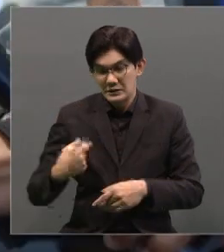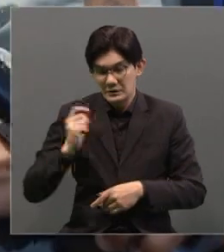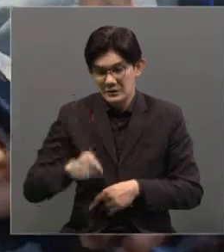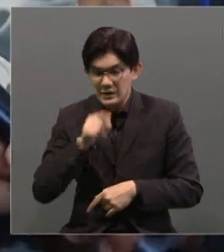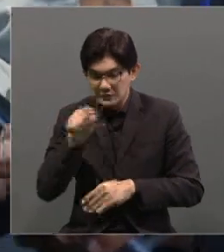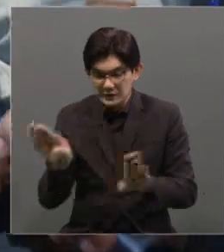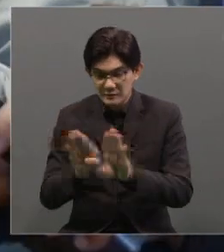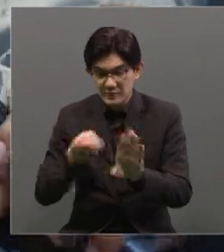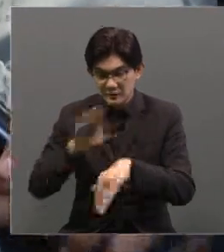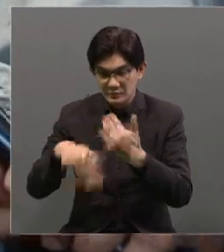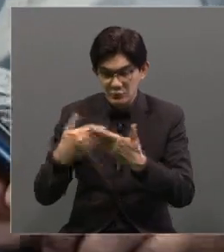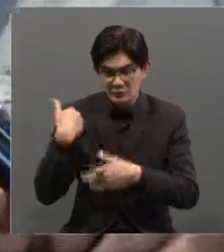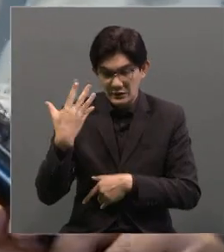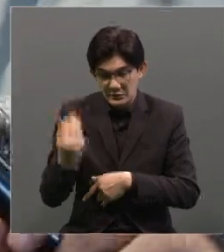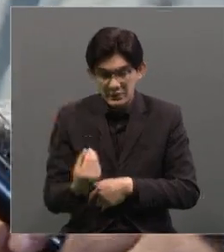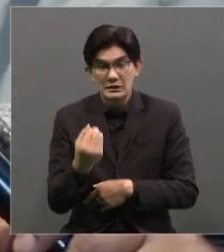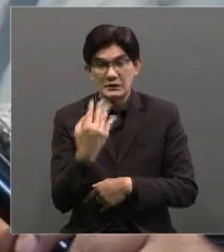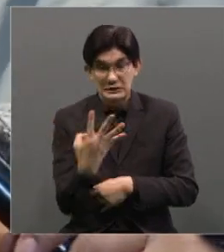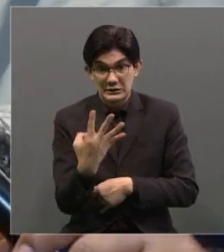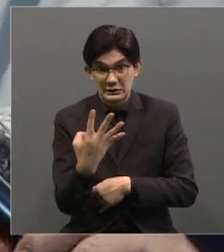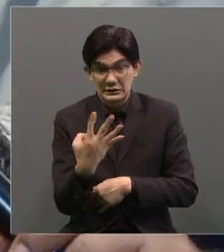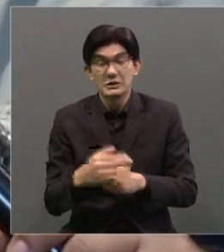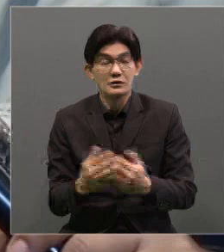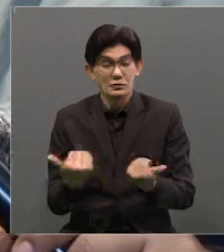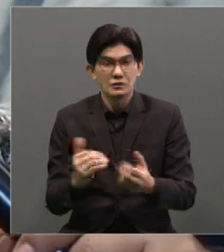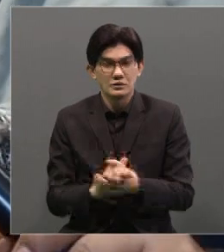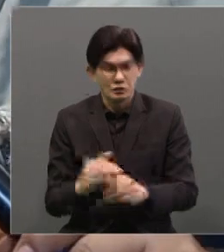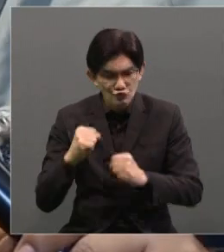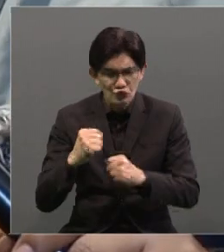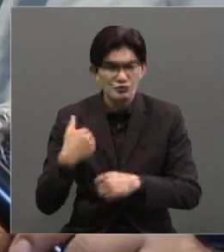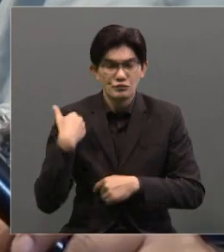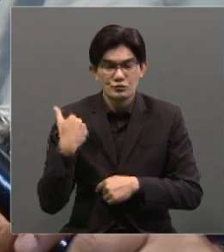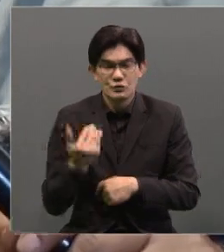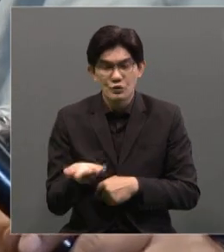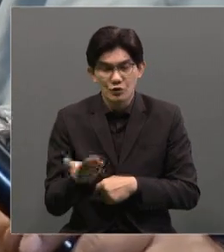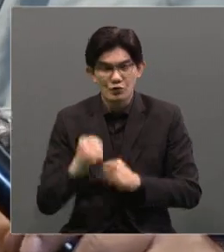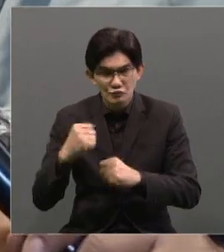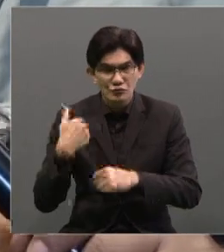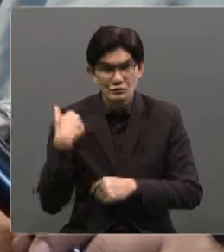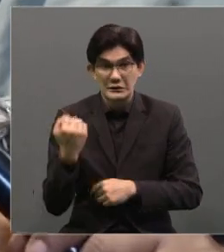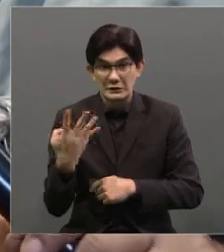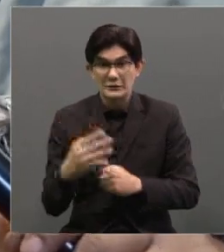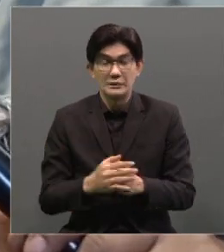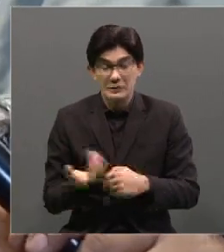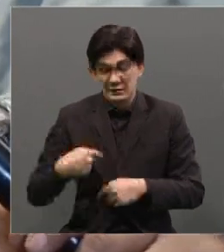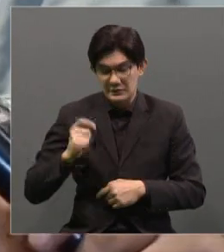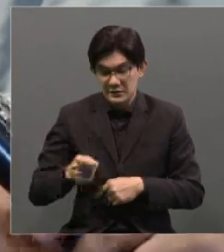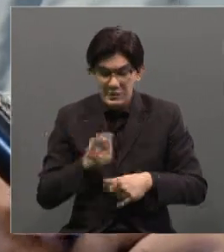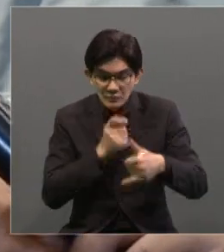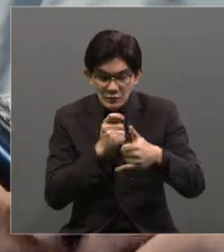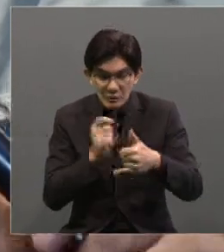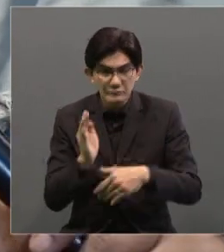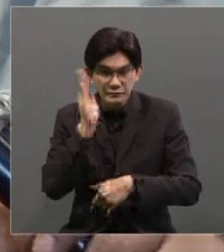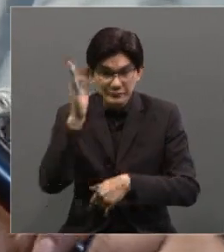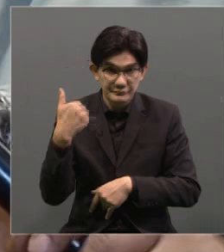ปิดไปหมดแล้วนะเหลืออยู่อีก 4แพลตฟอร์มที่ยังไม่ปิดเพราะว่าเขามีการสู้คดีขอต่อสู้คดีศาลต้องทำการไต่สวน